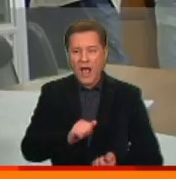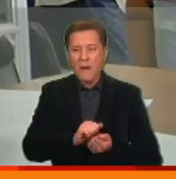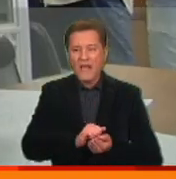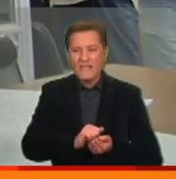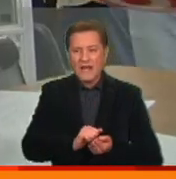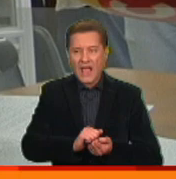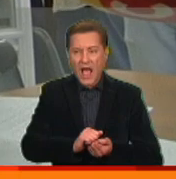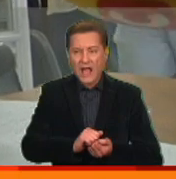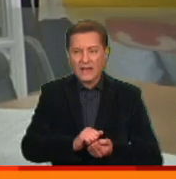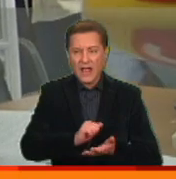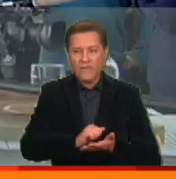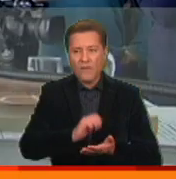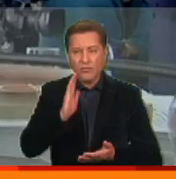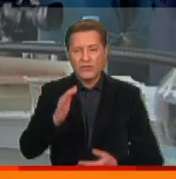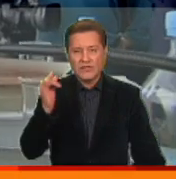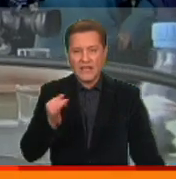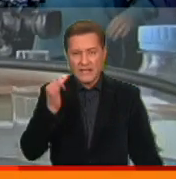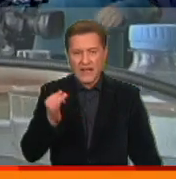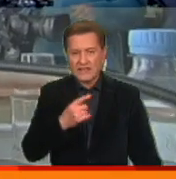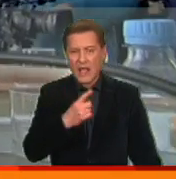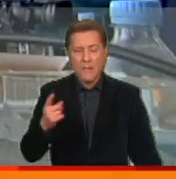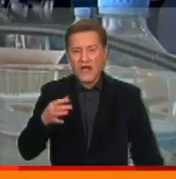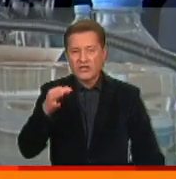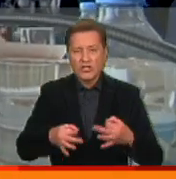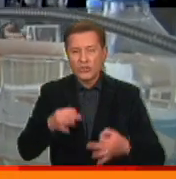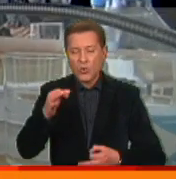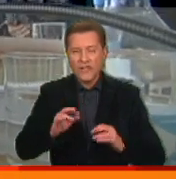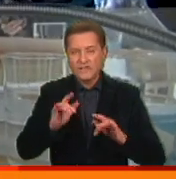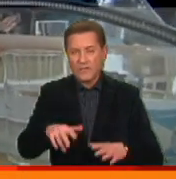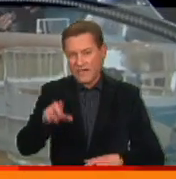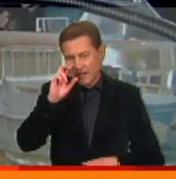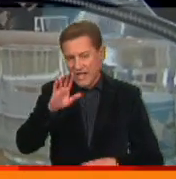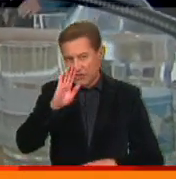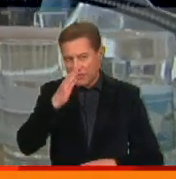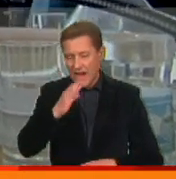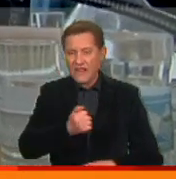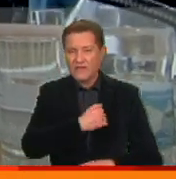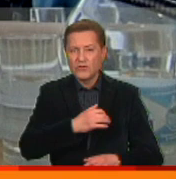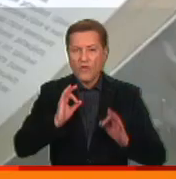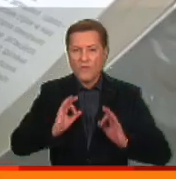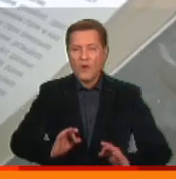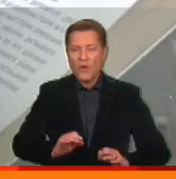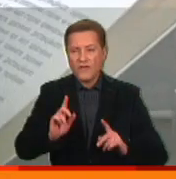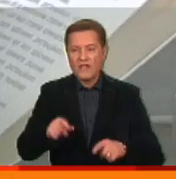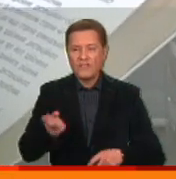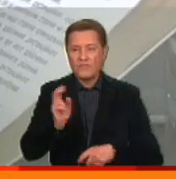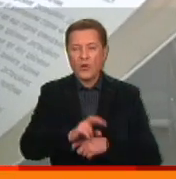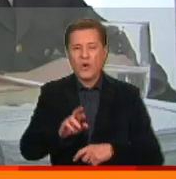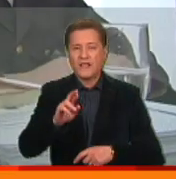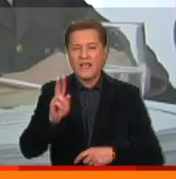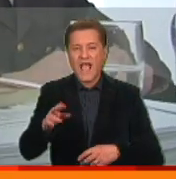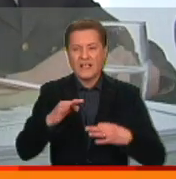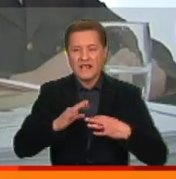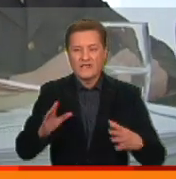матеріалів. Буде цікаво. На перше слухання у справі держзради екс-президента військові прокурори теж приходять як на свято